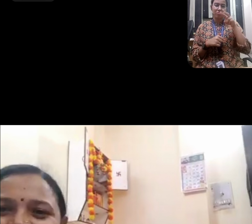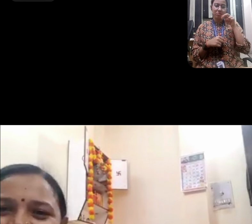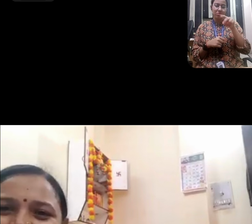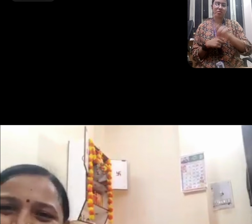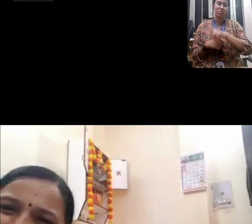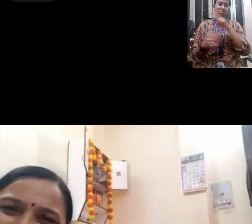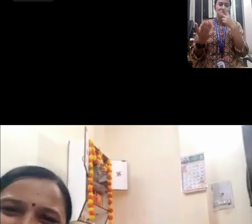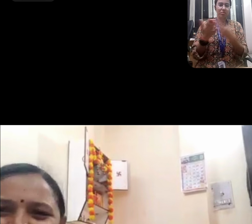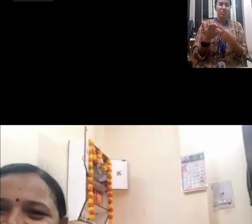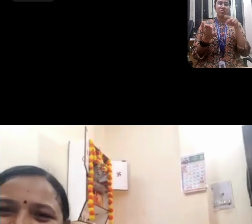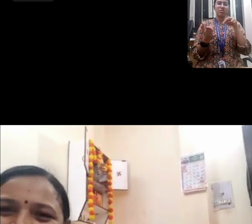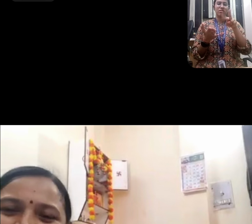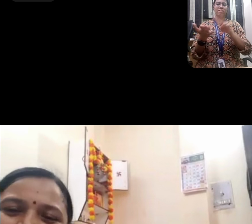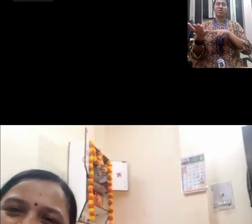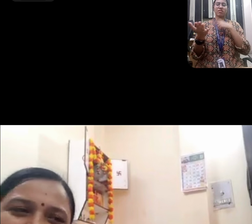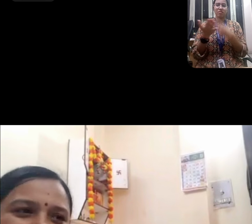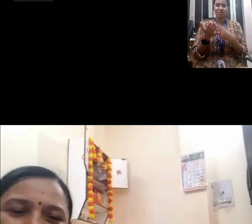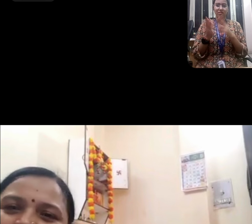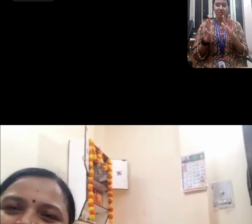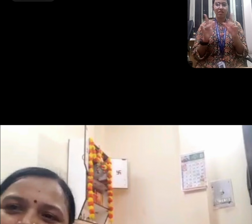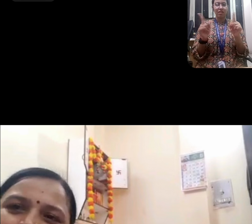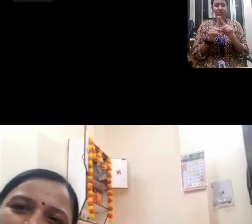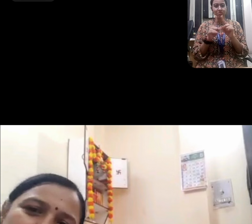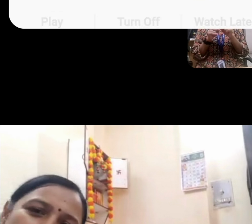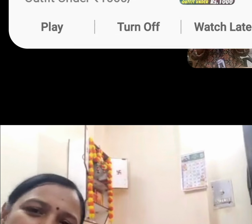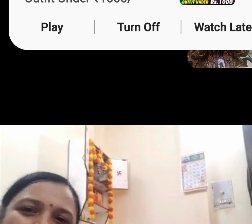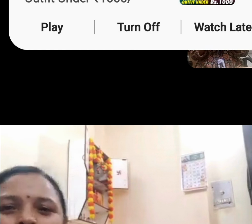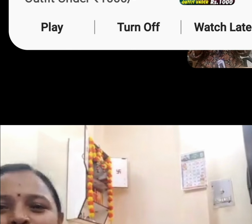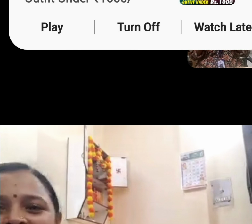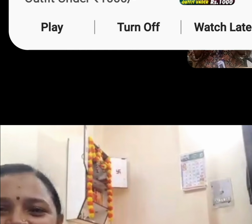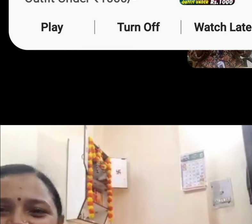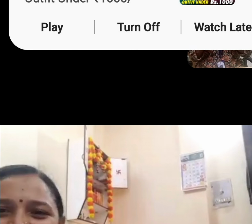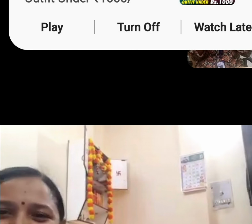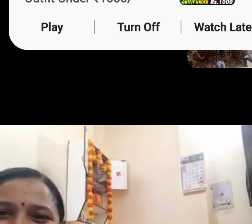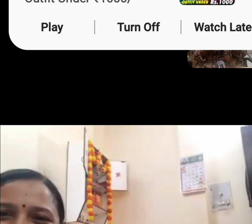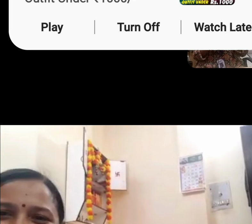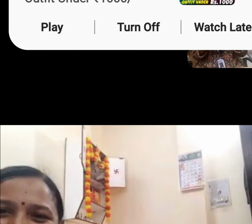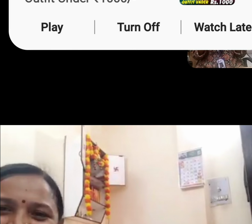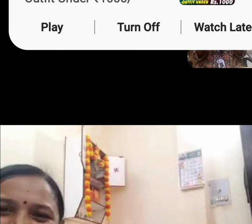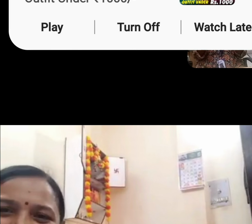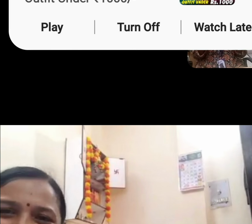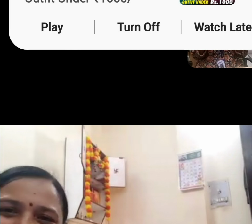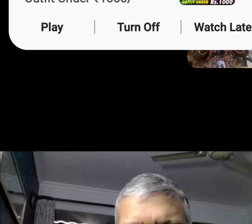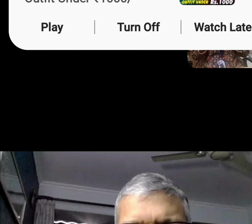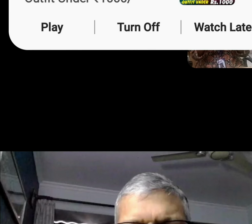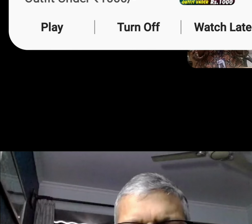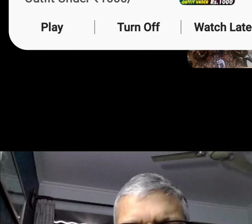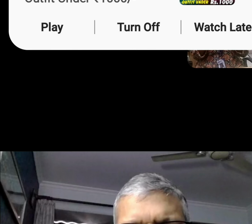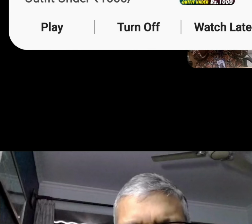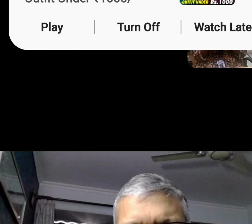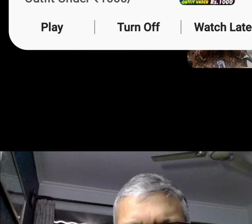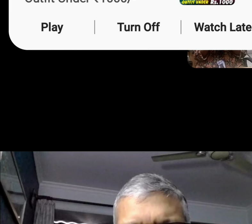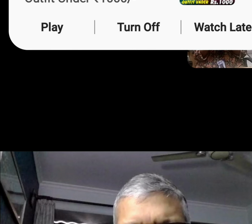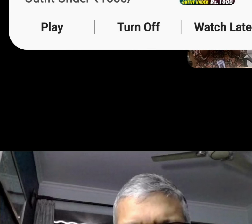गिर जाती थी, थोड़ा सा चलती गिर जाती थी, आज थेरेपी की वजह से उसमें बहुत इम्प्रूवमेंट है। आज